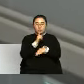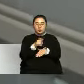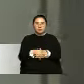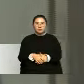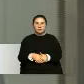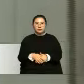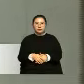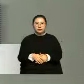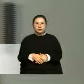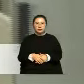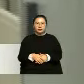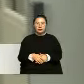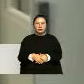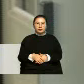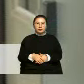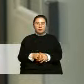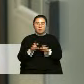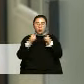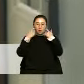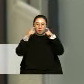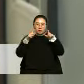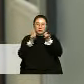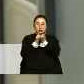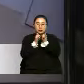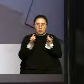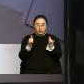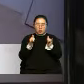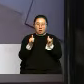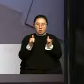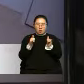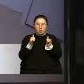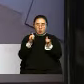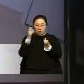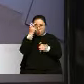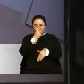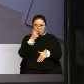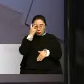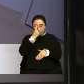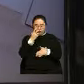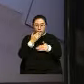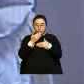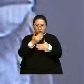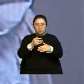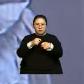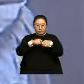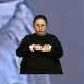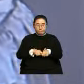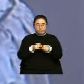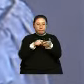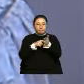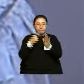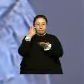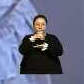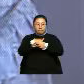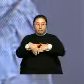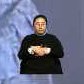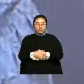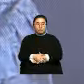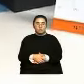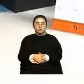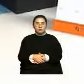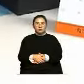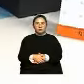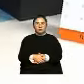밝혔습니다 또한 각 확진 자에 대한 경기도 역학 조사가 진행되는 대로 상세 동선을 공개할 예정입니다